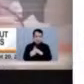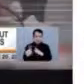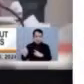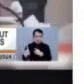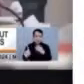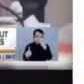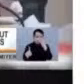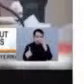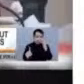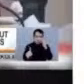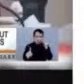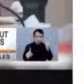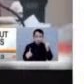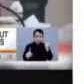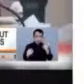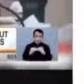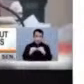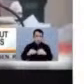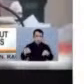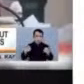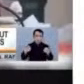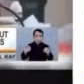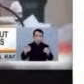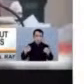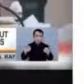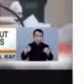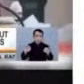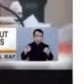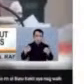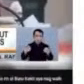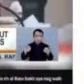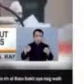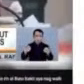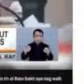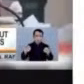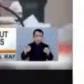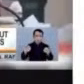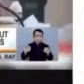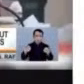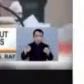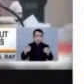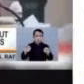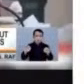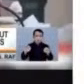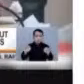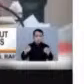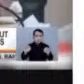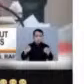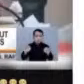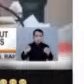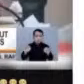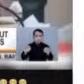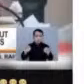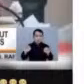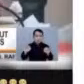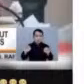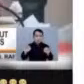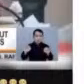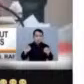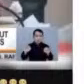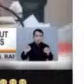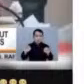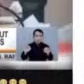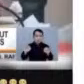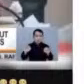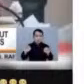Bumalik siya diyan eh the most insulting action Ayan bumalik na siya Ito na yung wala na si tulpo pagbalik niya Sabi niya siguro